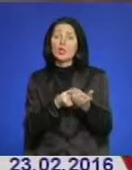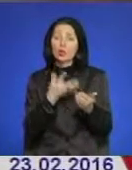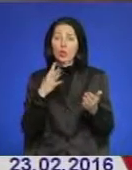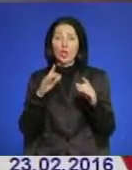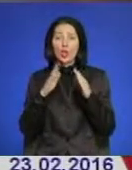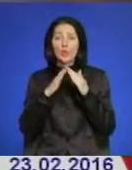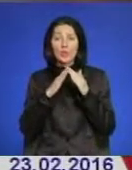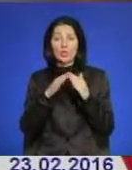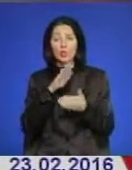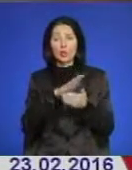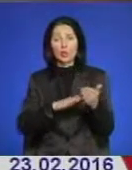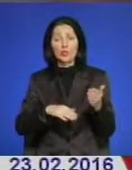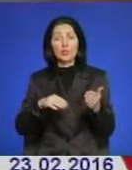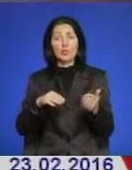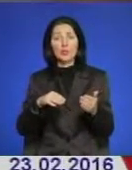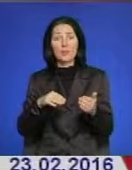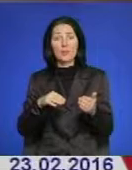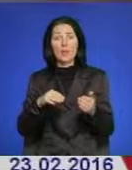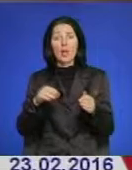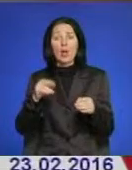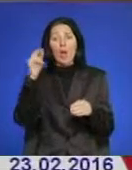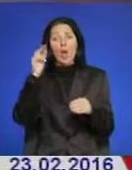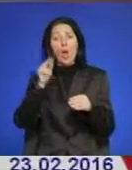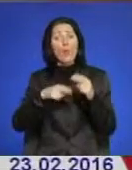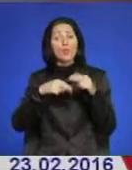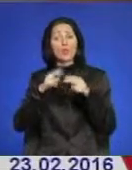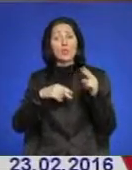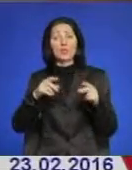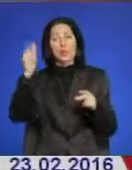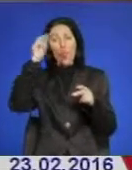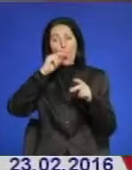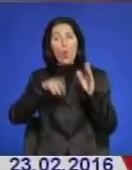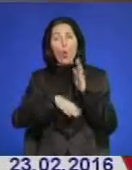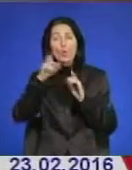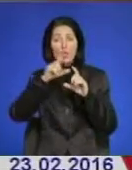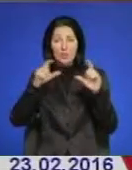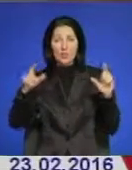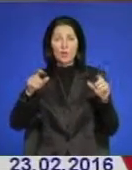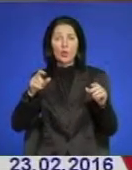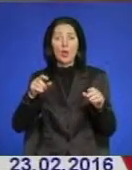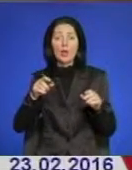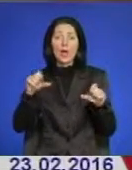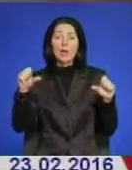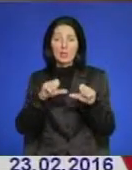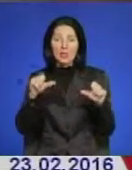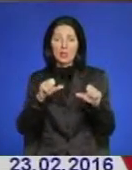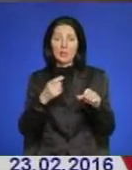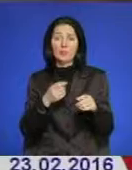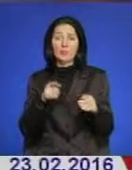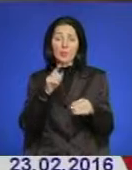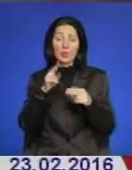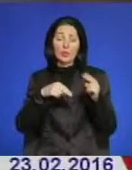йде продовження будівництва університетської лікарні, яка є базовою, яка є дуже потрібною для області. Однозначно її будівництво буде